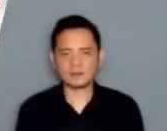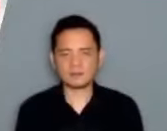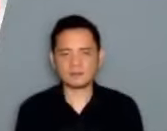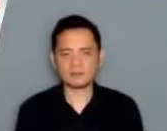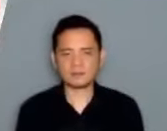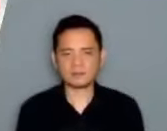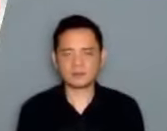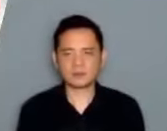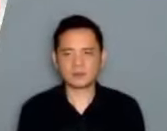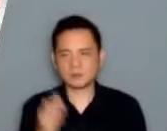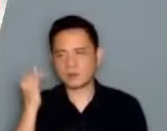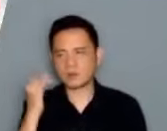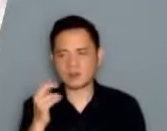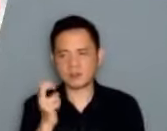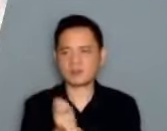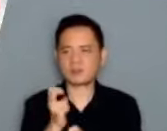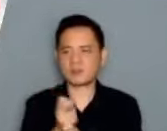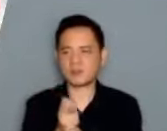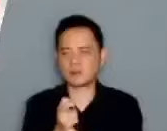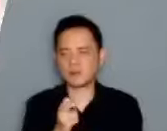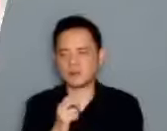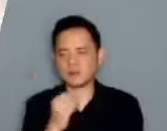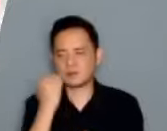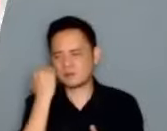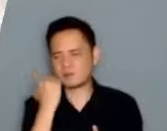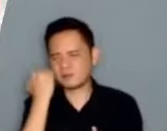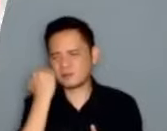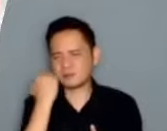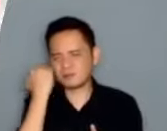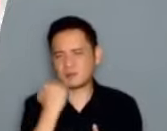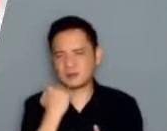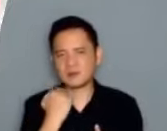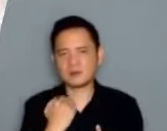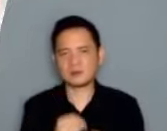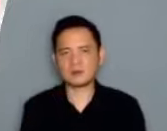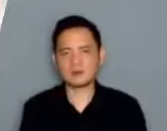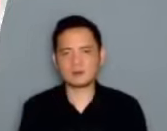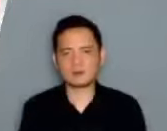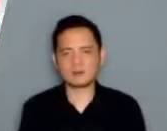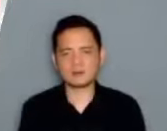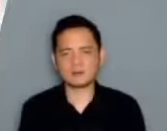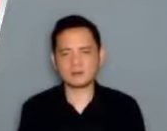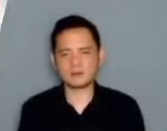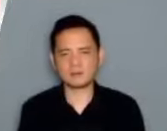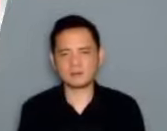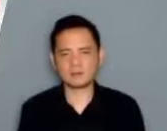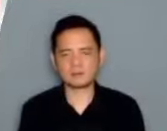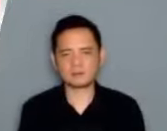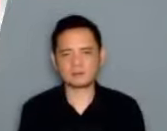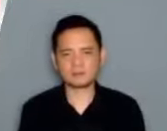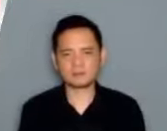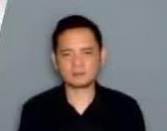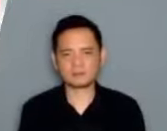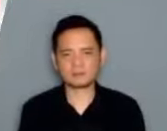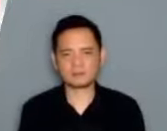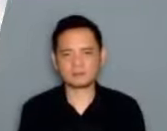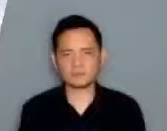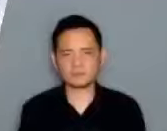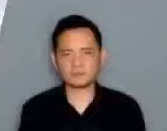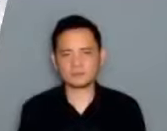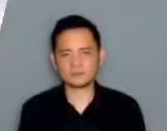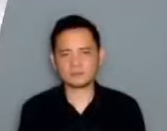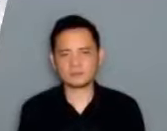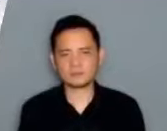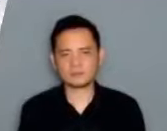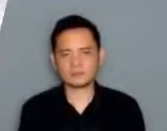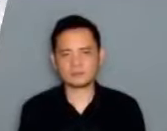ng handa. Hindi ko po alam na kapitbahay po pala namin yung ano yung supply na tabo. Pero kung alam ko po, hindi po mangyayari.